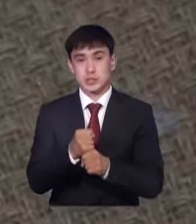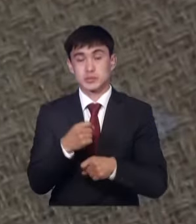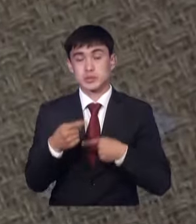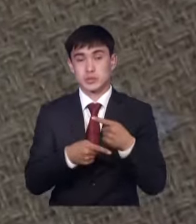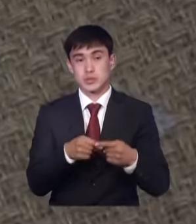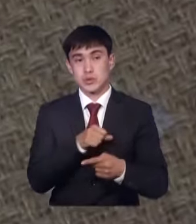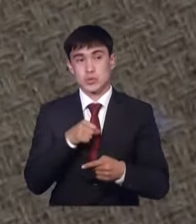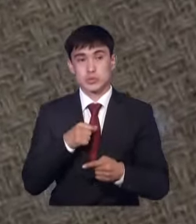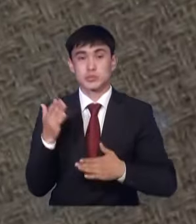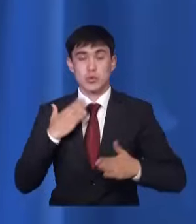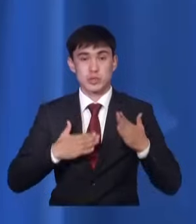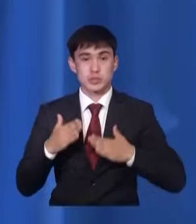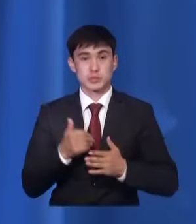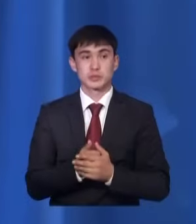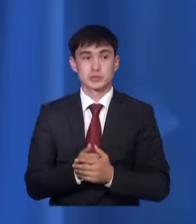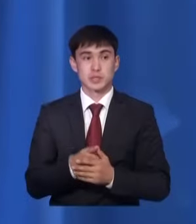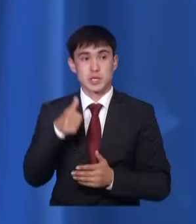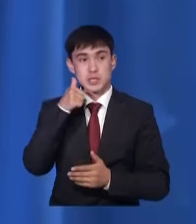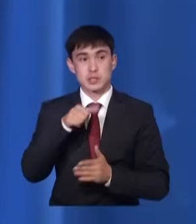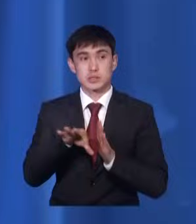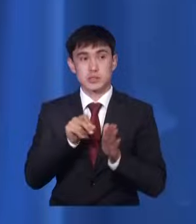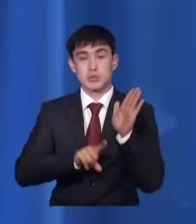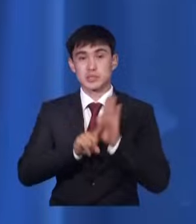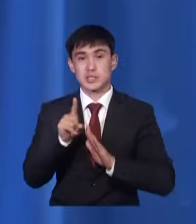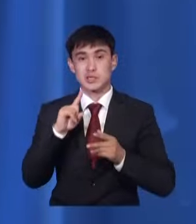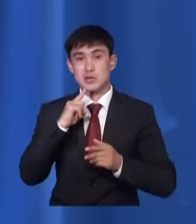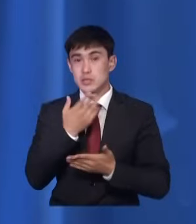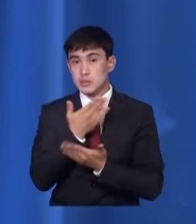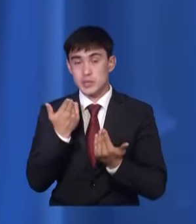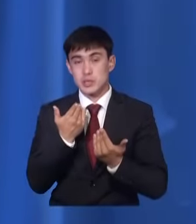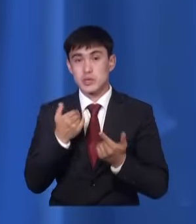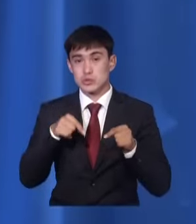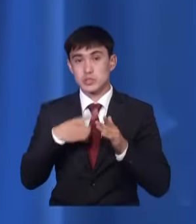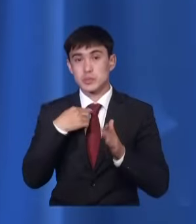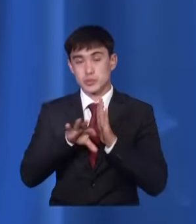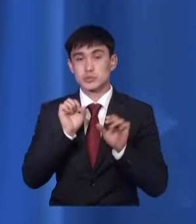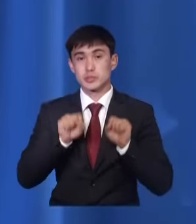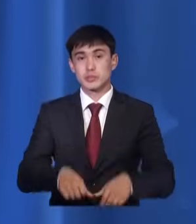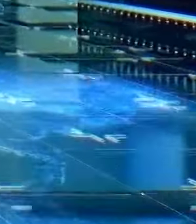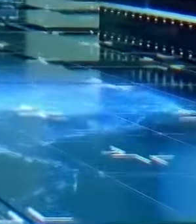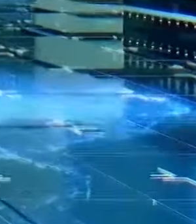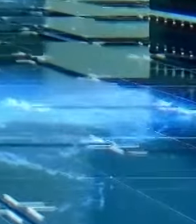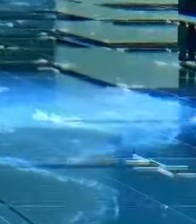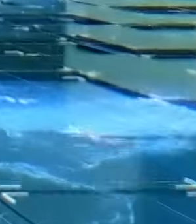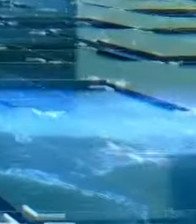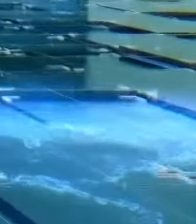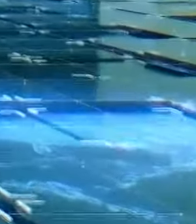өз тарапынан қуаныштымын, ертен сайлау басталғанда қиналмай осы жерге кеп дауыс береді.